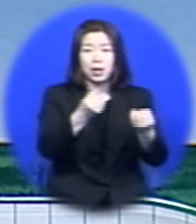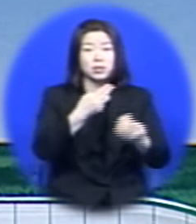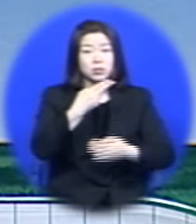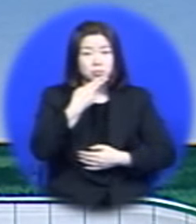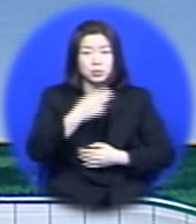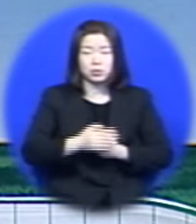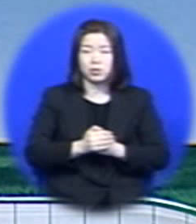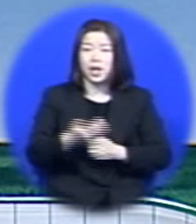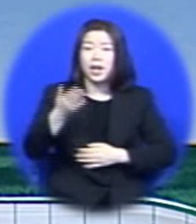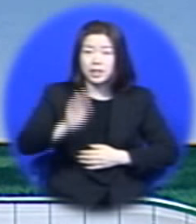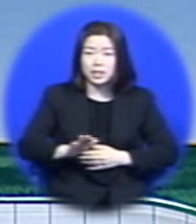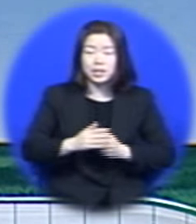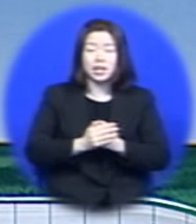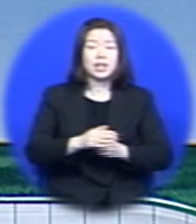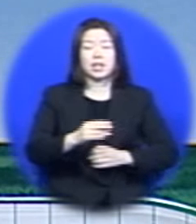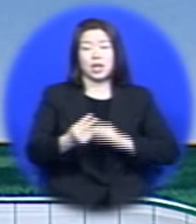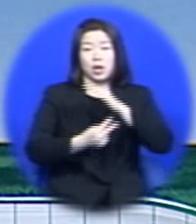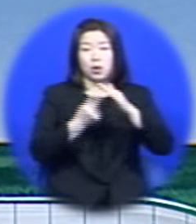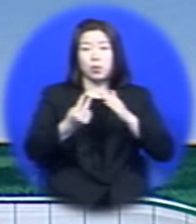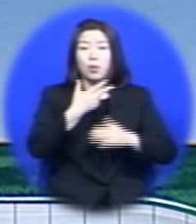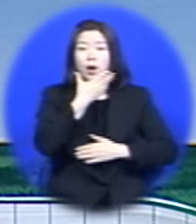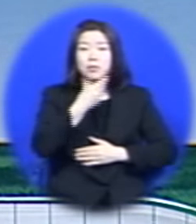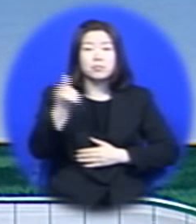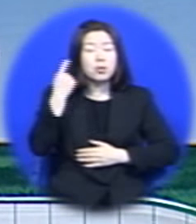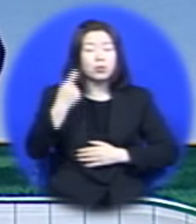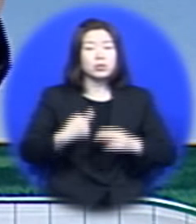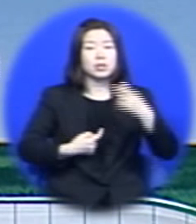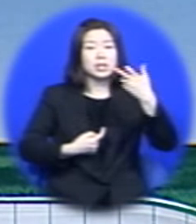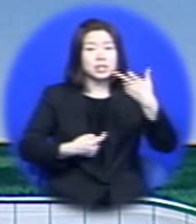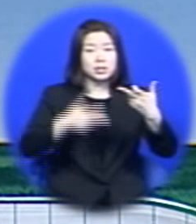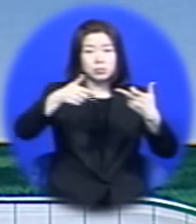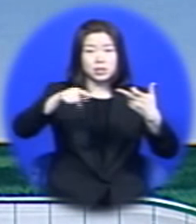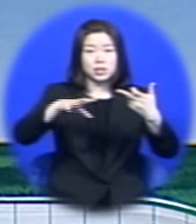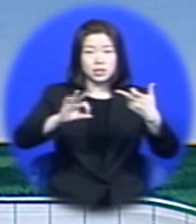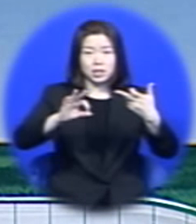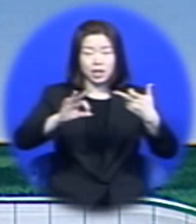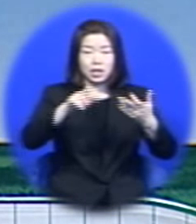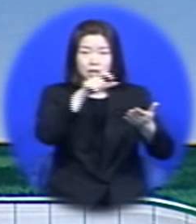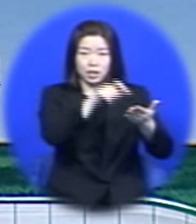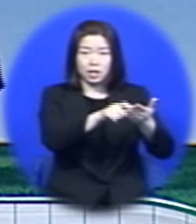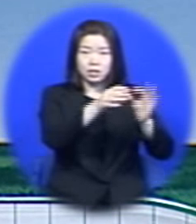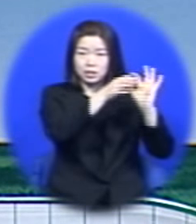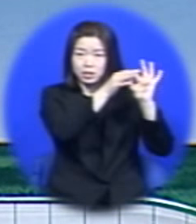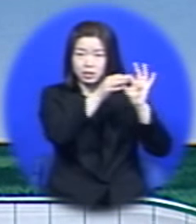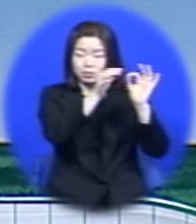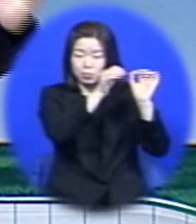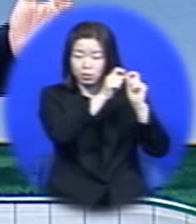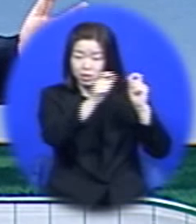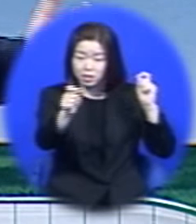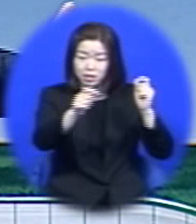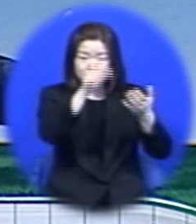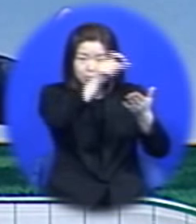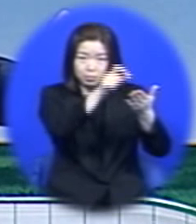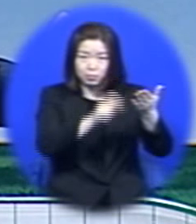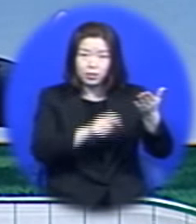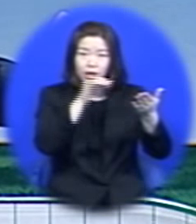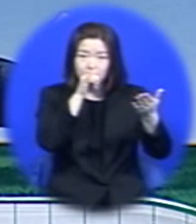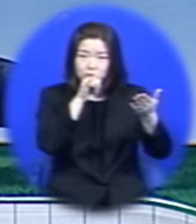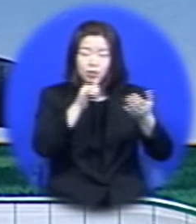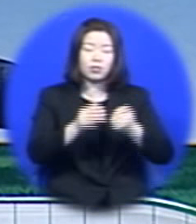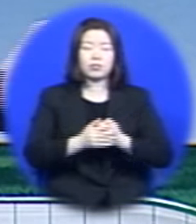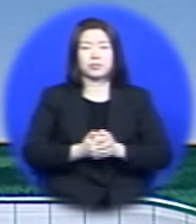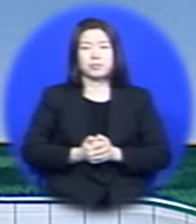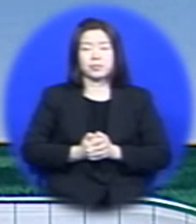않습니다. 그런데 요한복음 17장에는 아주 길게 나옵니다. 예수님의 기도가 정확하게 기록이 다 되어